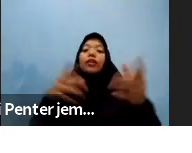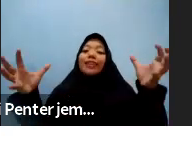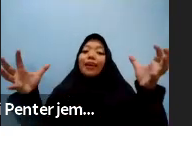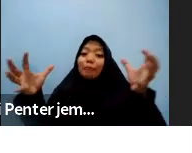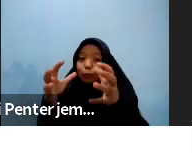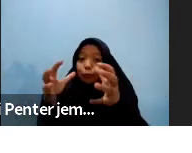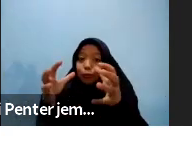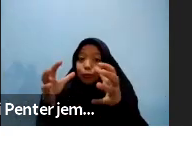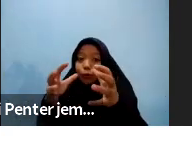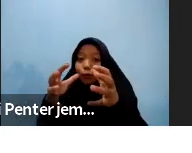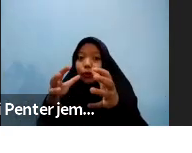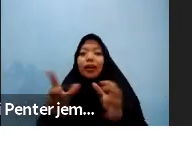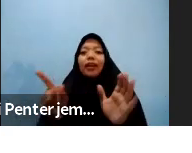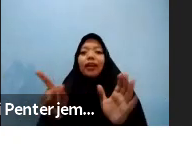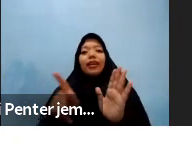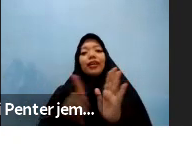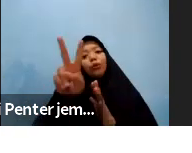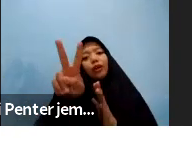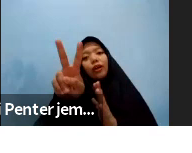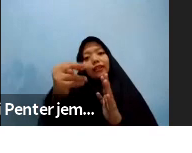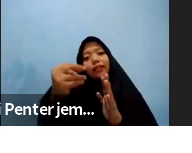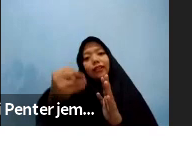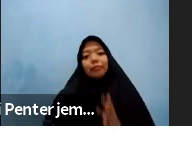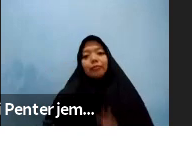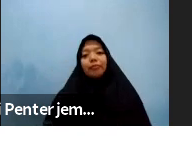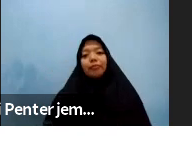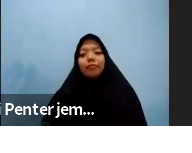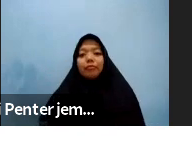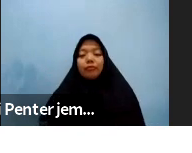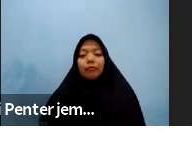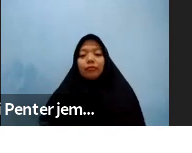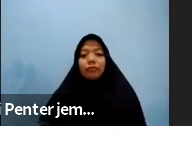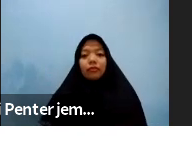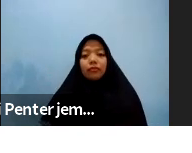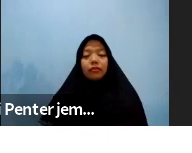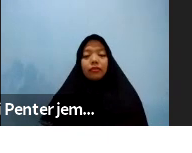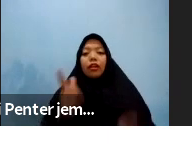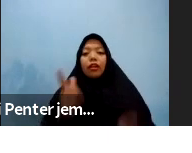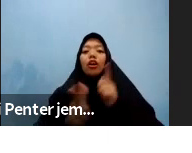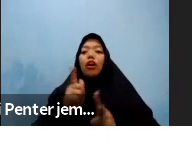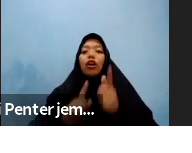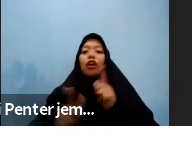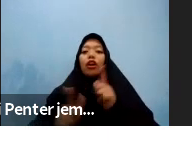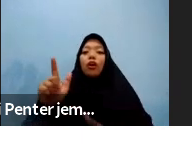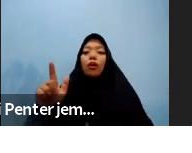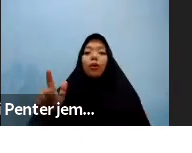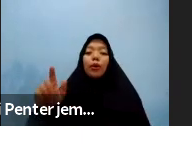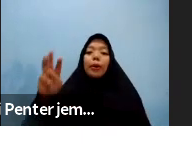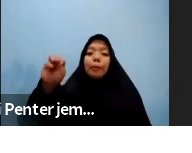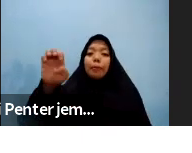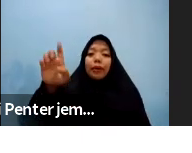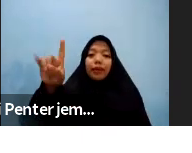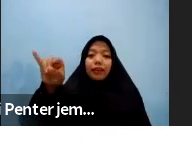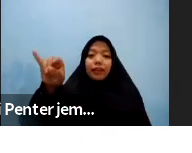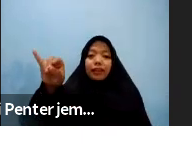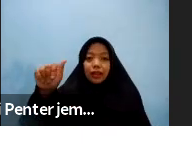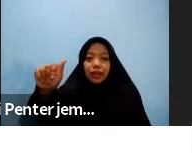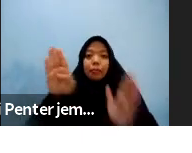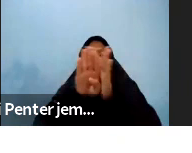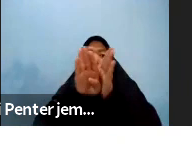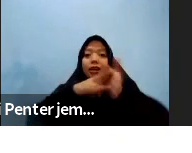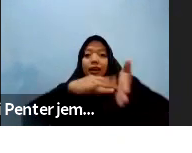luring dalam 1pembelajaran Nah kalau yang media dan sumber belajar jarak jauh yang